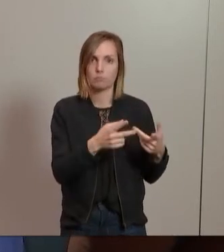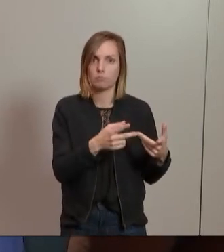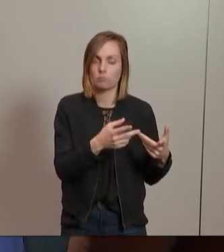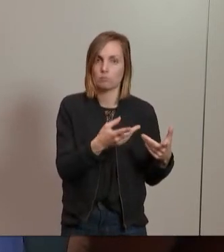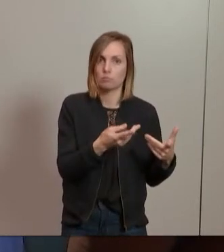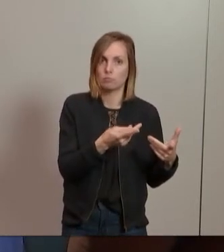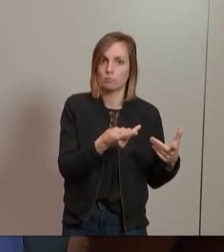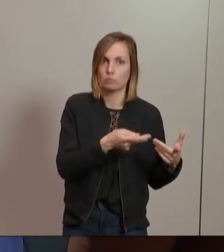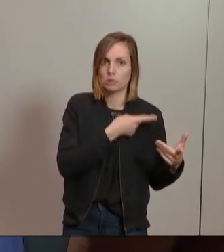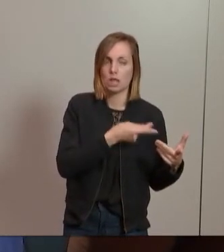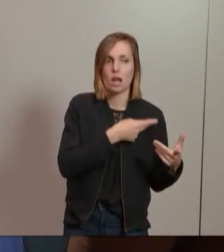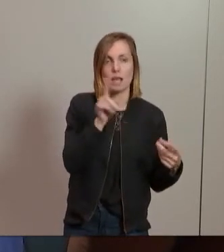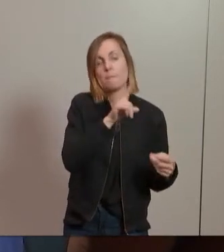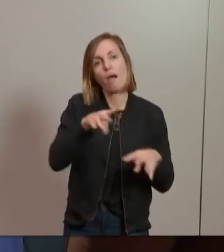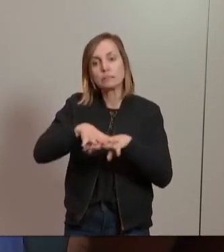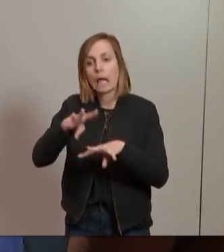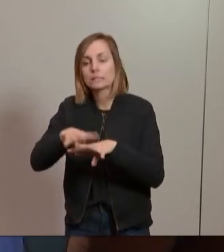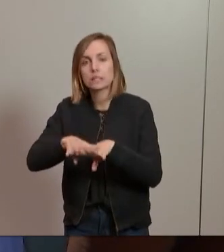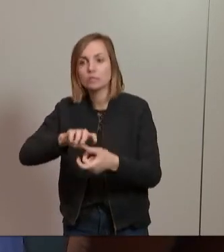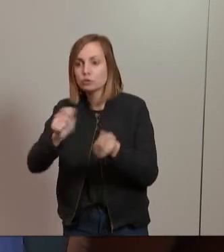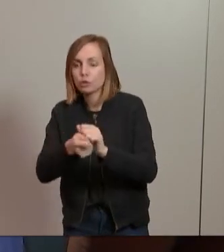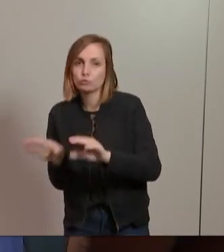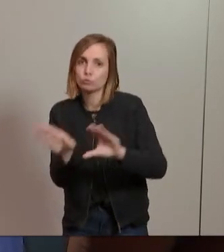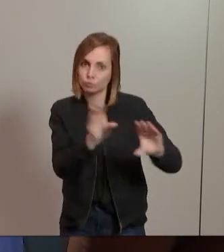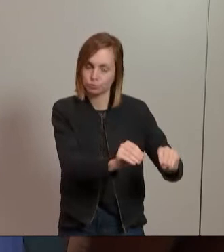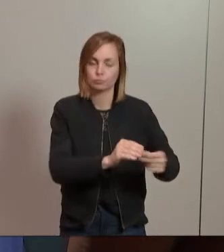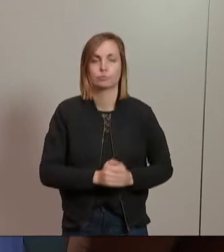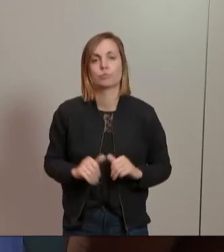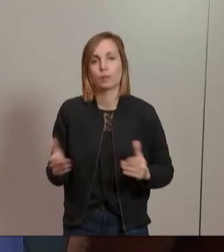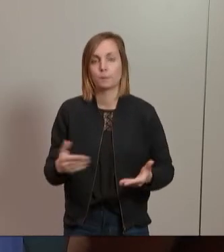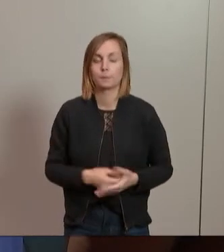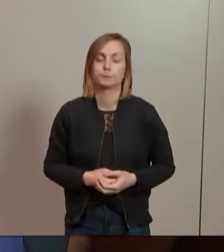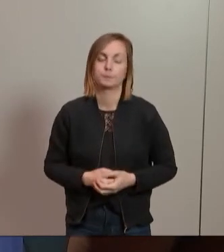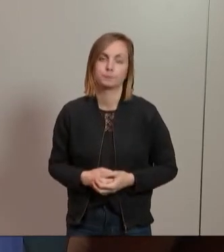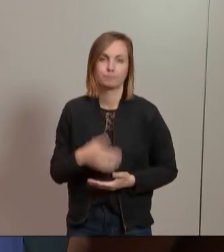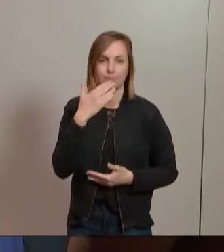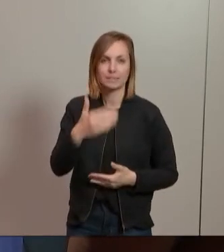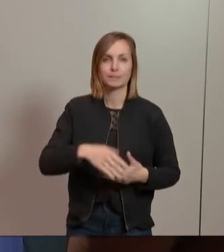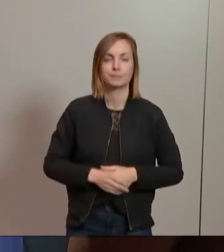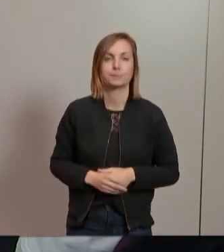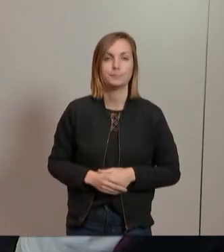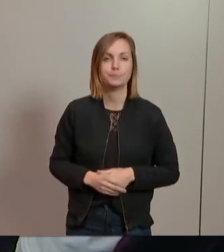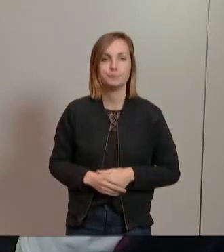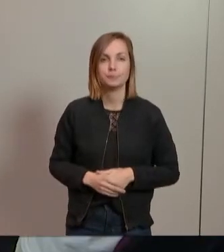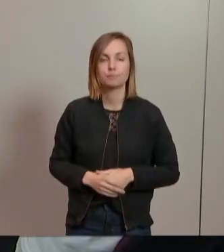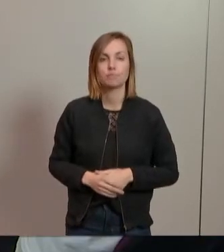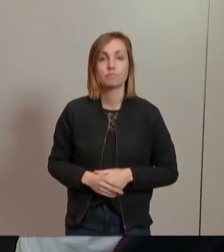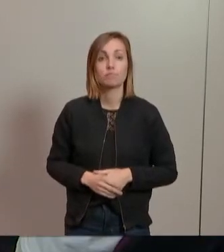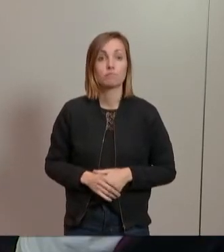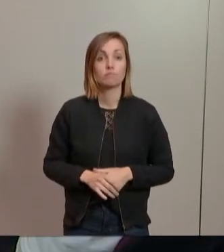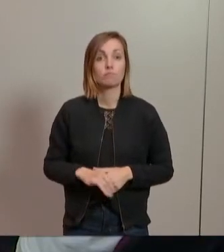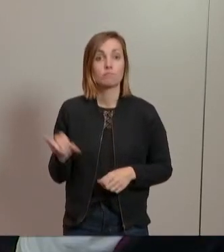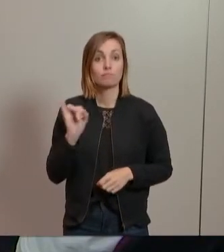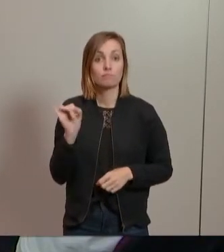sur un transfert de lieu à équivalence. Voilà. Merci. Y a-t-il une